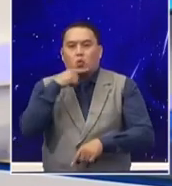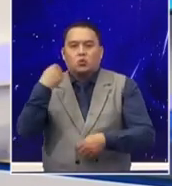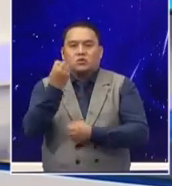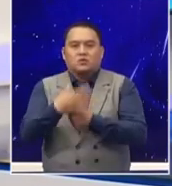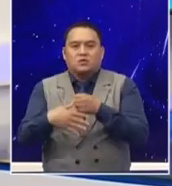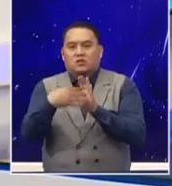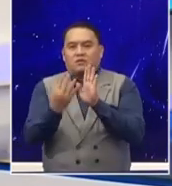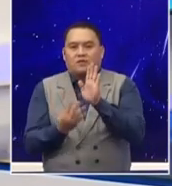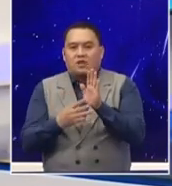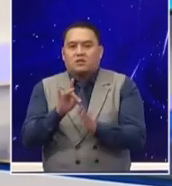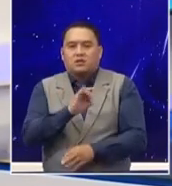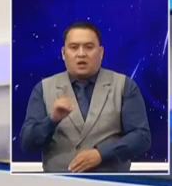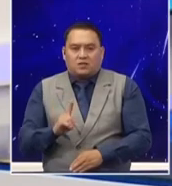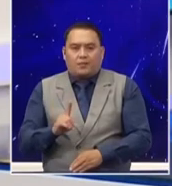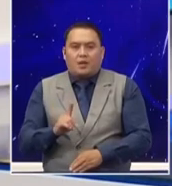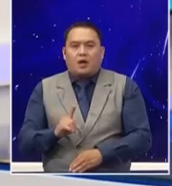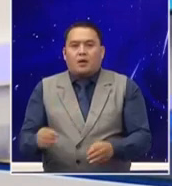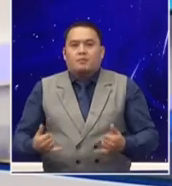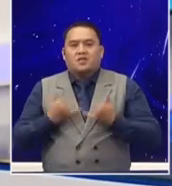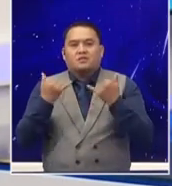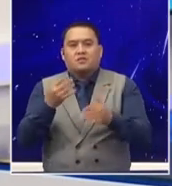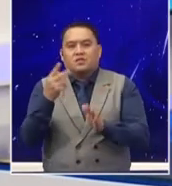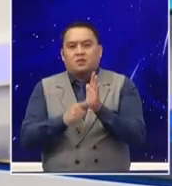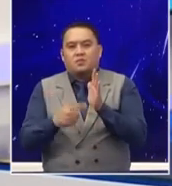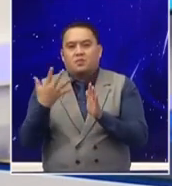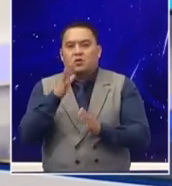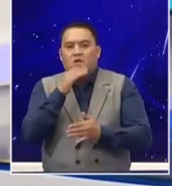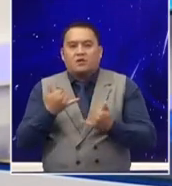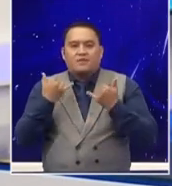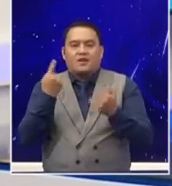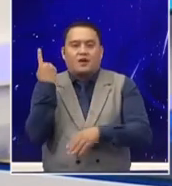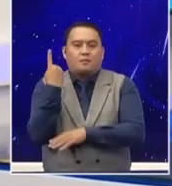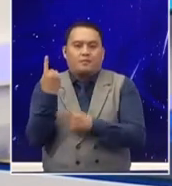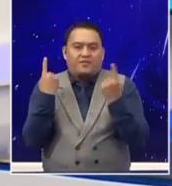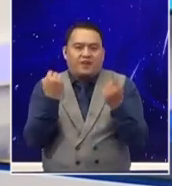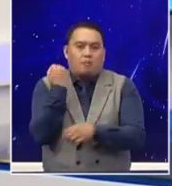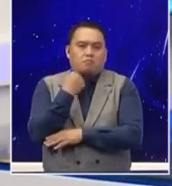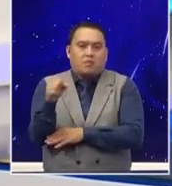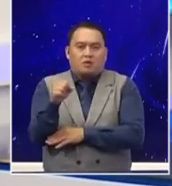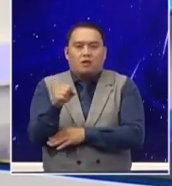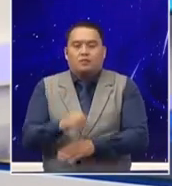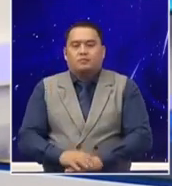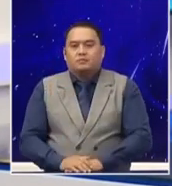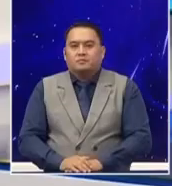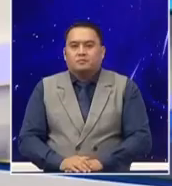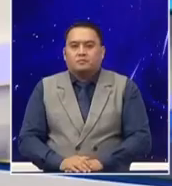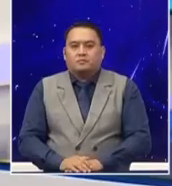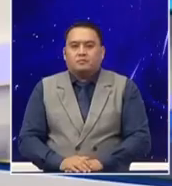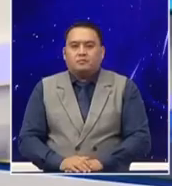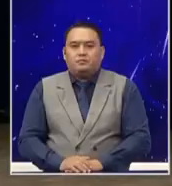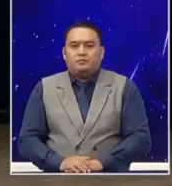центром уже в 19-й раз. В этом году он был посвящен 75-летию Великой Победы. На концерте побывала наша съемочная